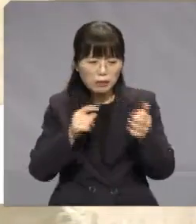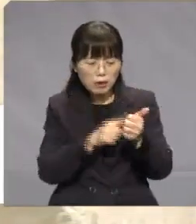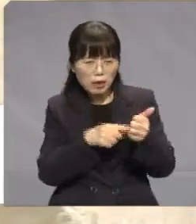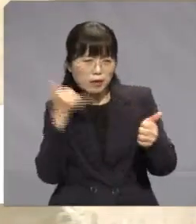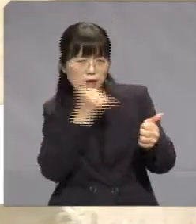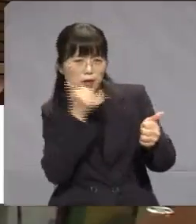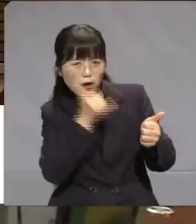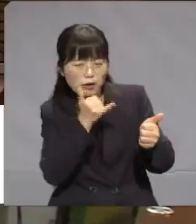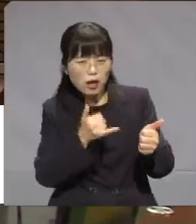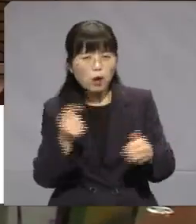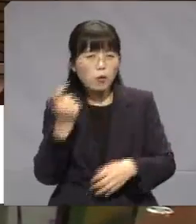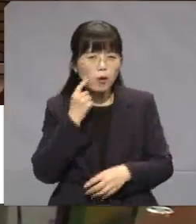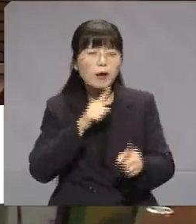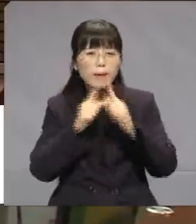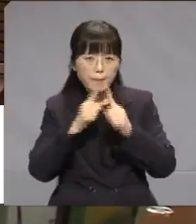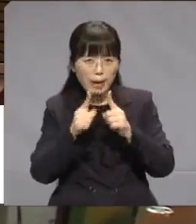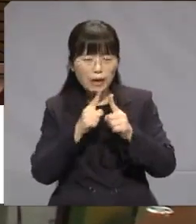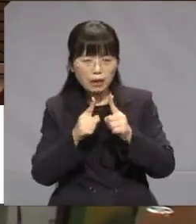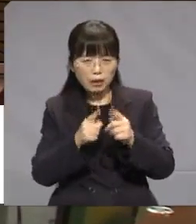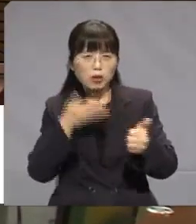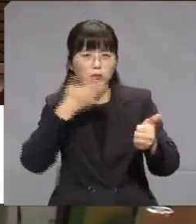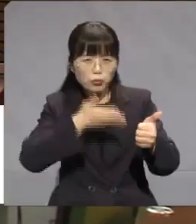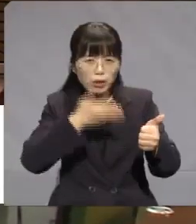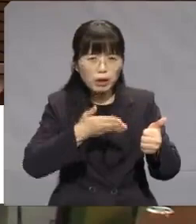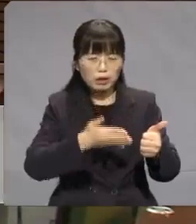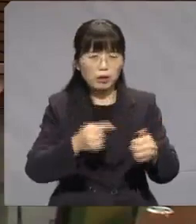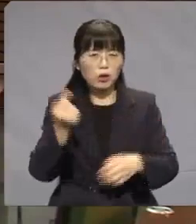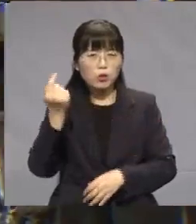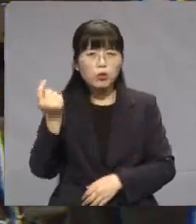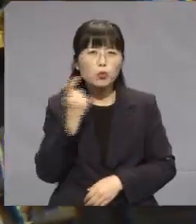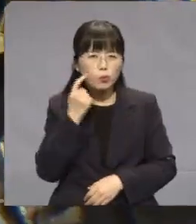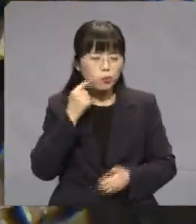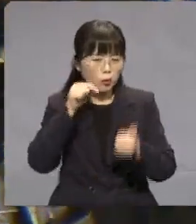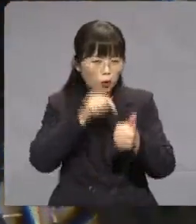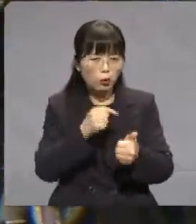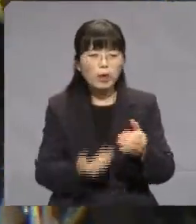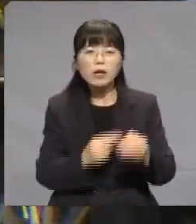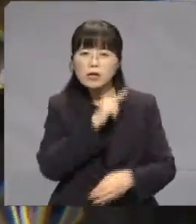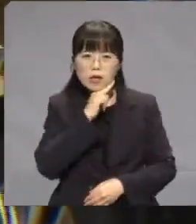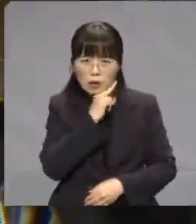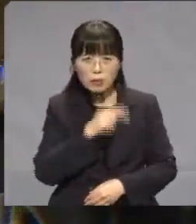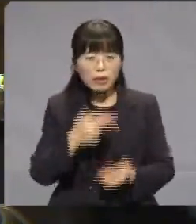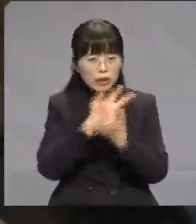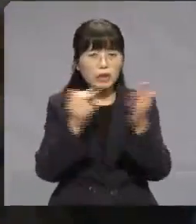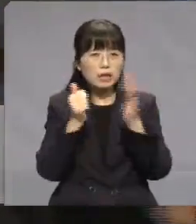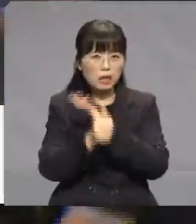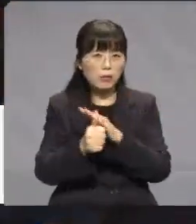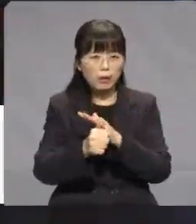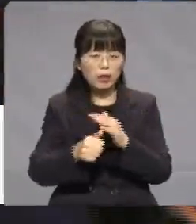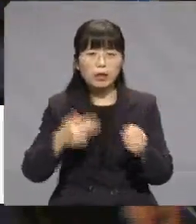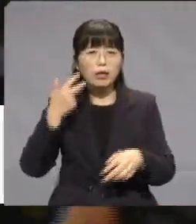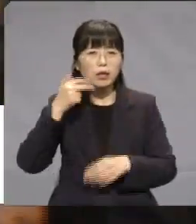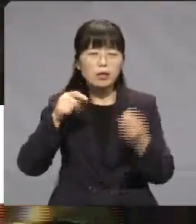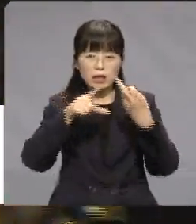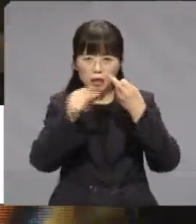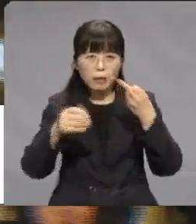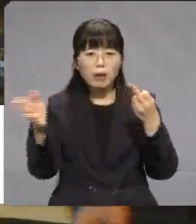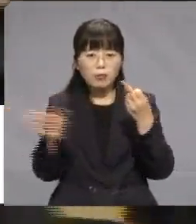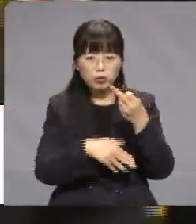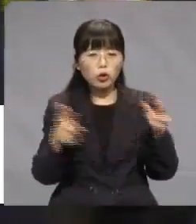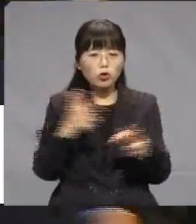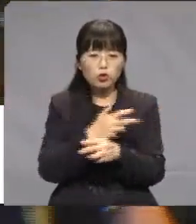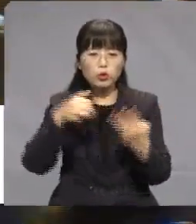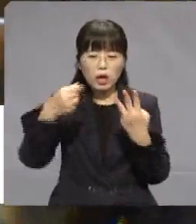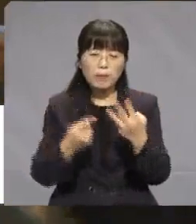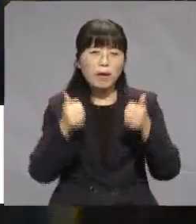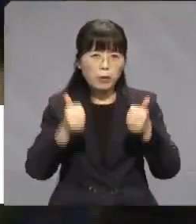전화해 허위 증언을 요구한게 위증교사 혐의입니다 당장이 대표는 다음 달부터 최대 주 3회